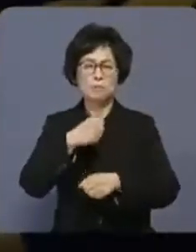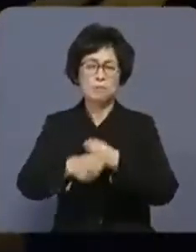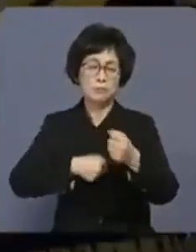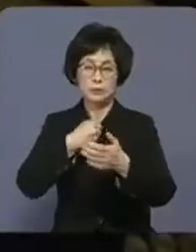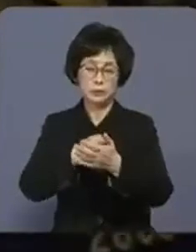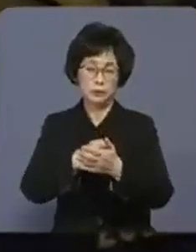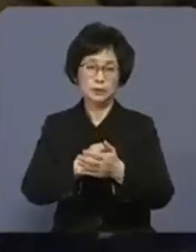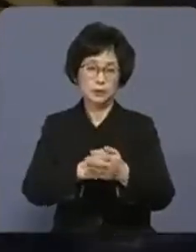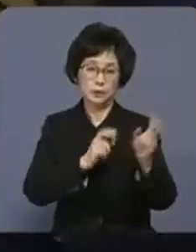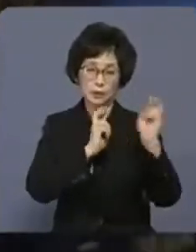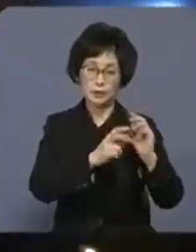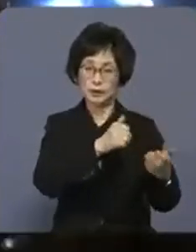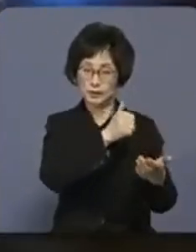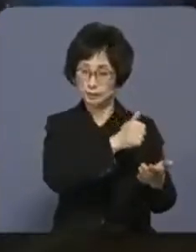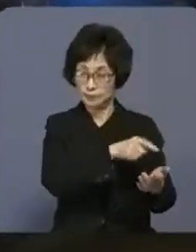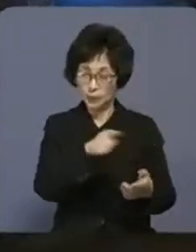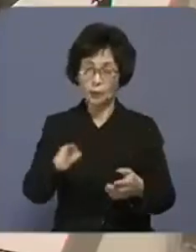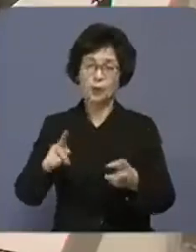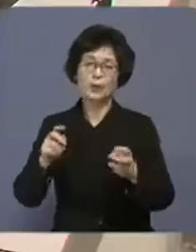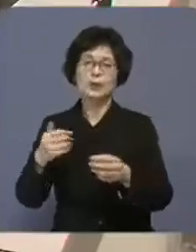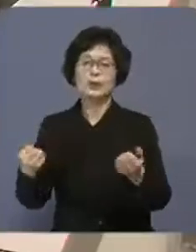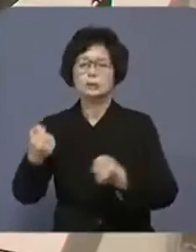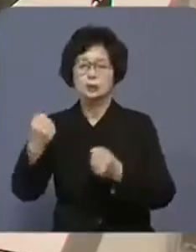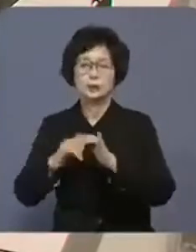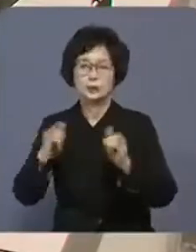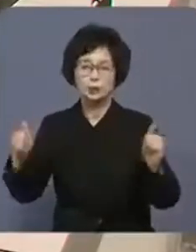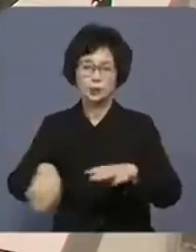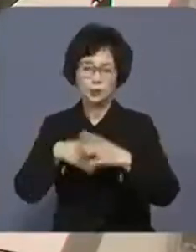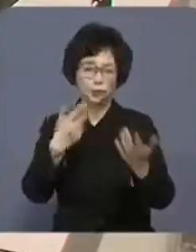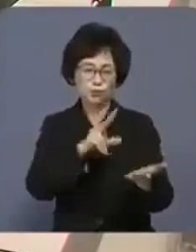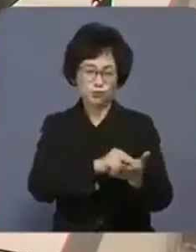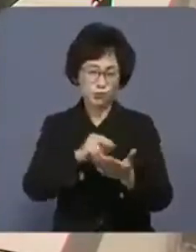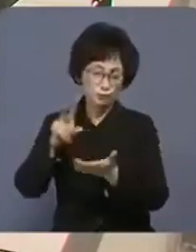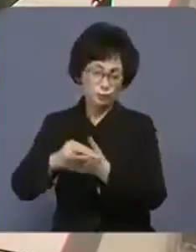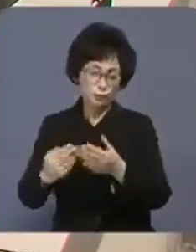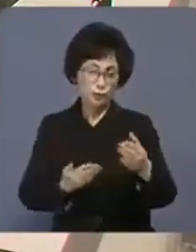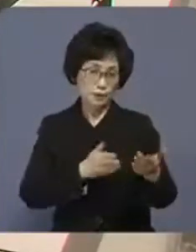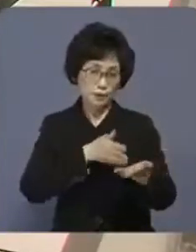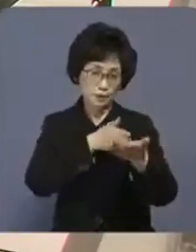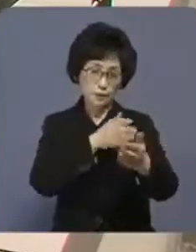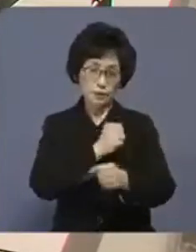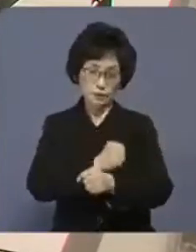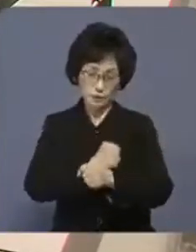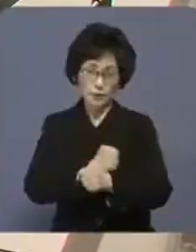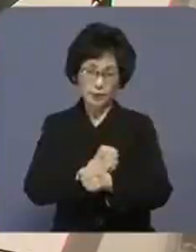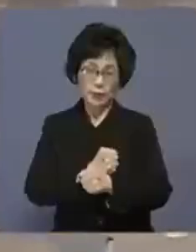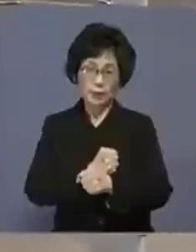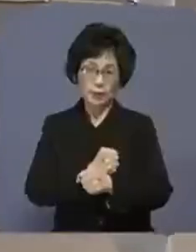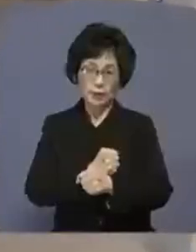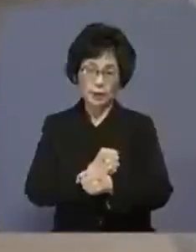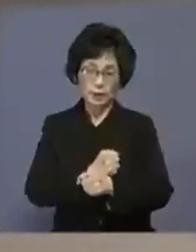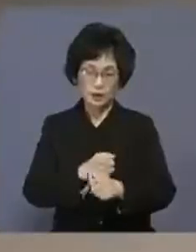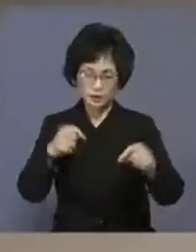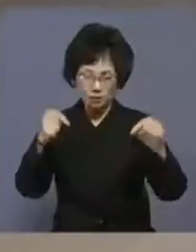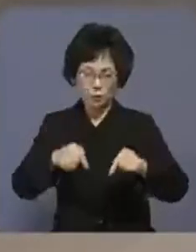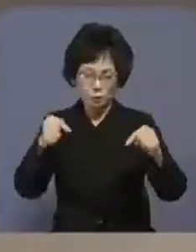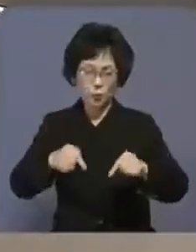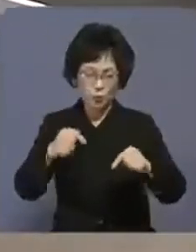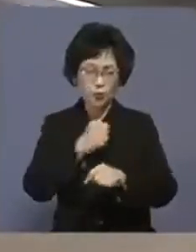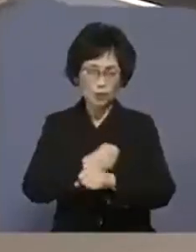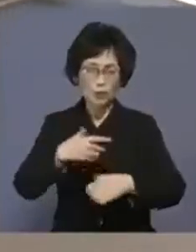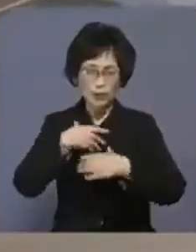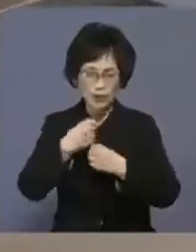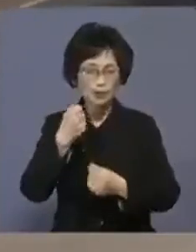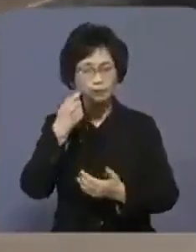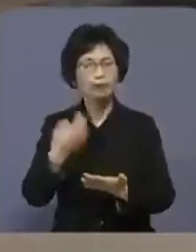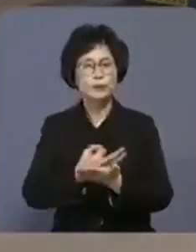화주 책이나 노조 모두 문제를 제기하고 있는데요 노조가 추가 파업 카드까지 거야 된 이상 주체를 논의를 거쳐서 화 안 전 운